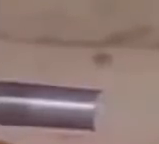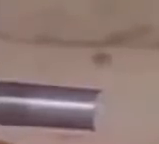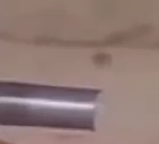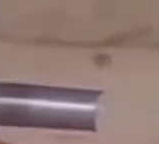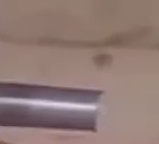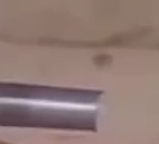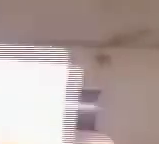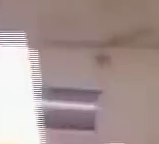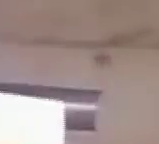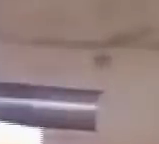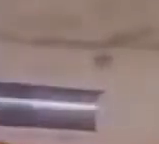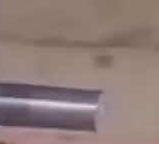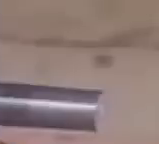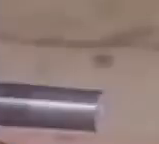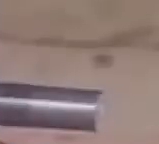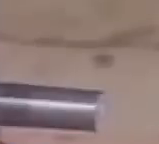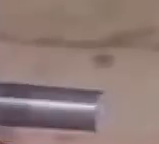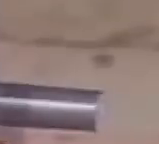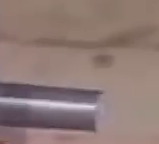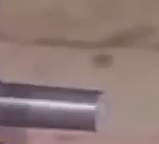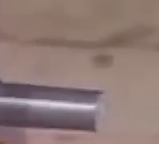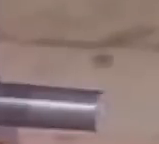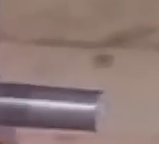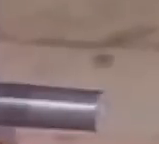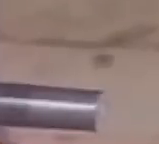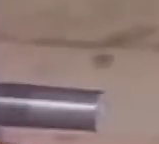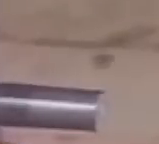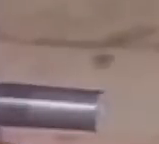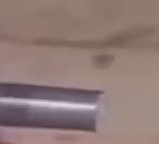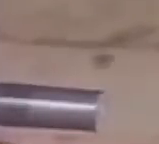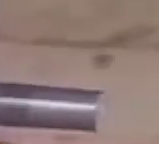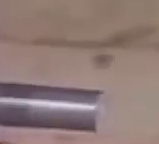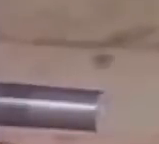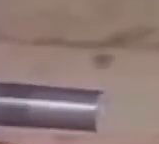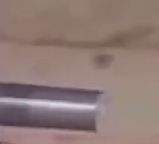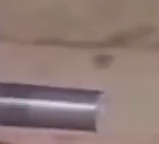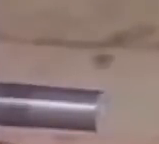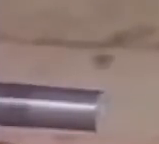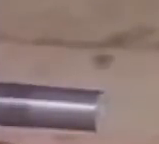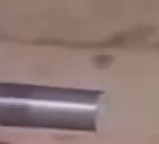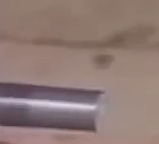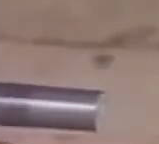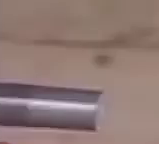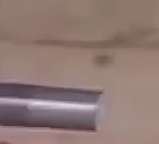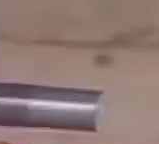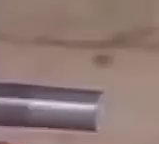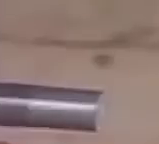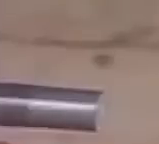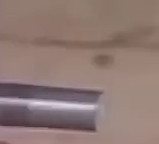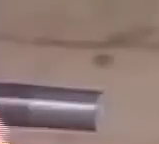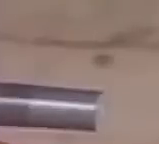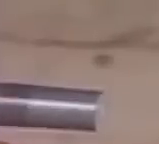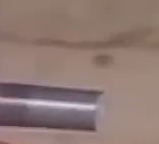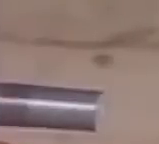media, tumezungumza na media, ni kitu ambao tulikuwa tumesikizana.